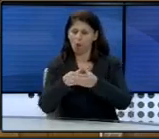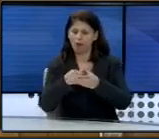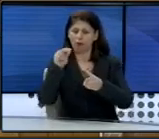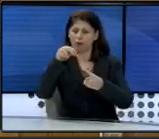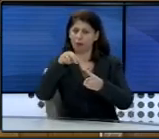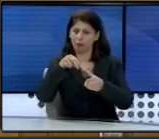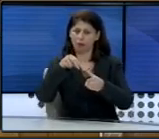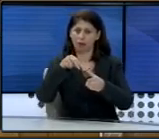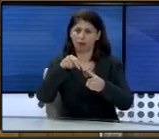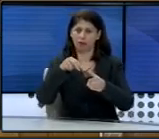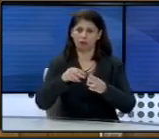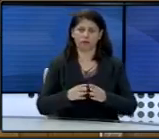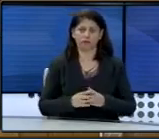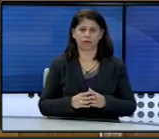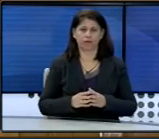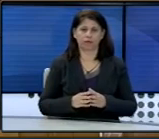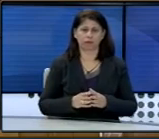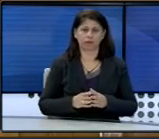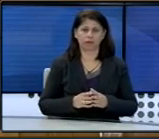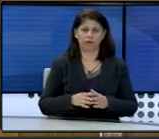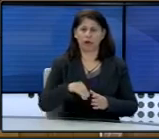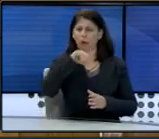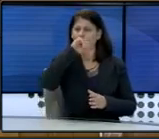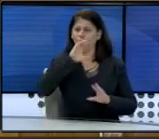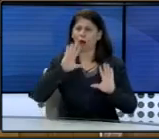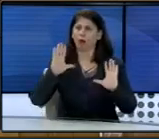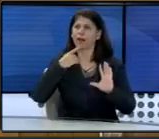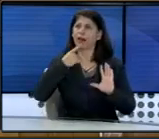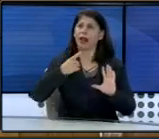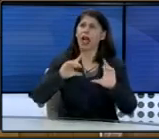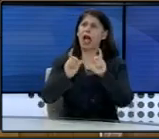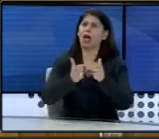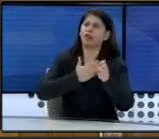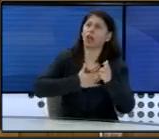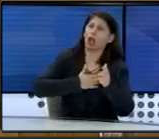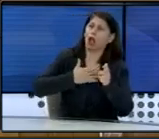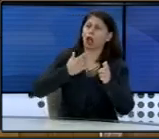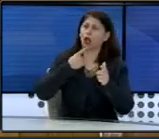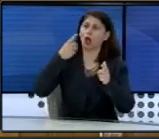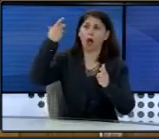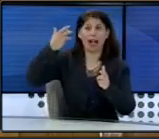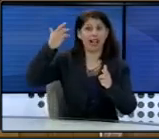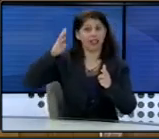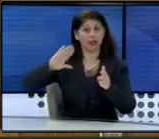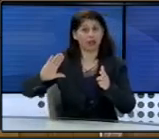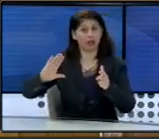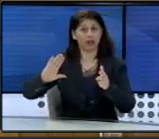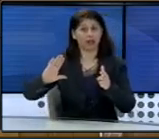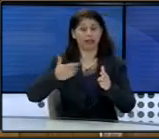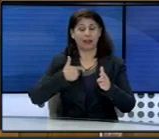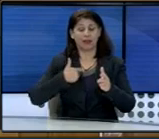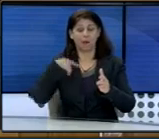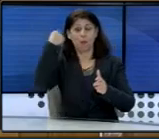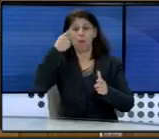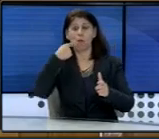εκμετάλλευσης και η εθνικοφροσύνη αντικείμενο πολιτικής και προσωπικής